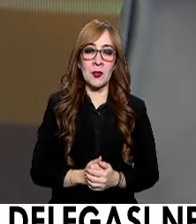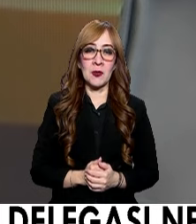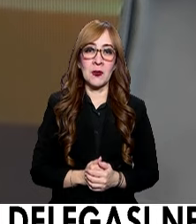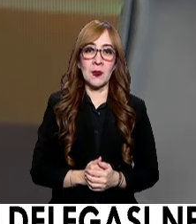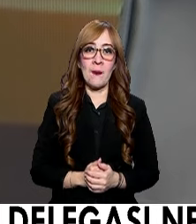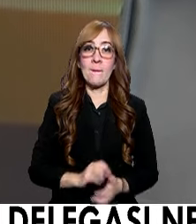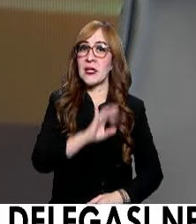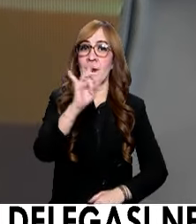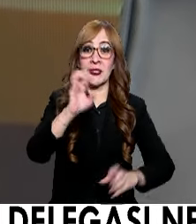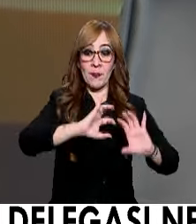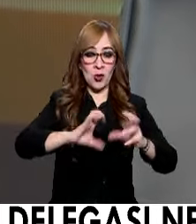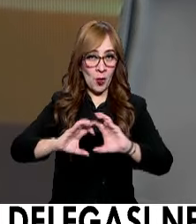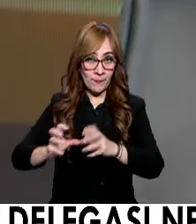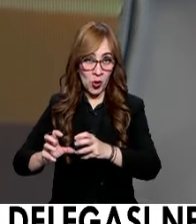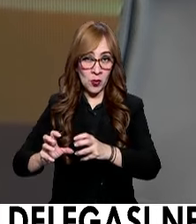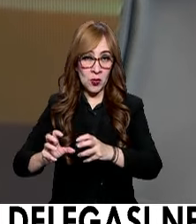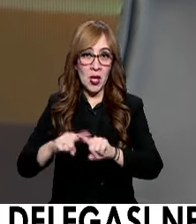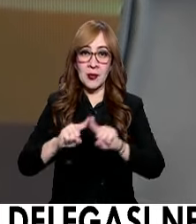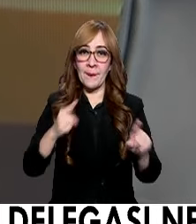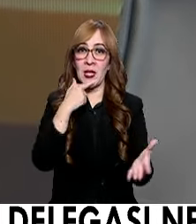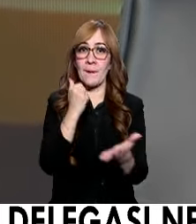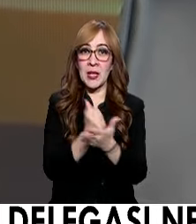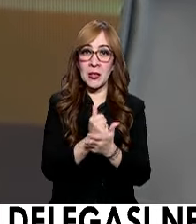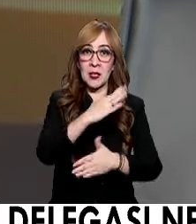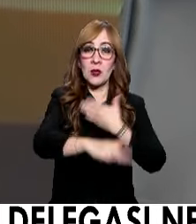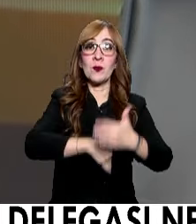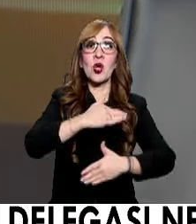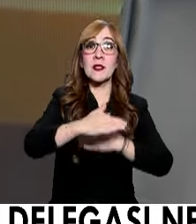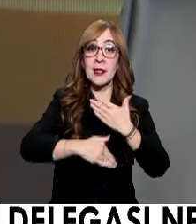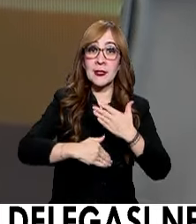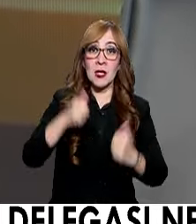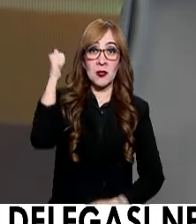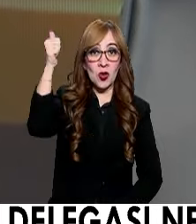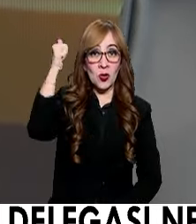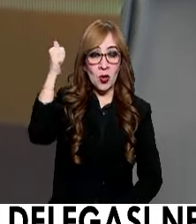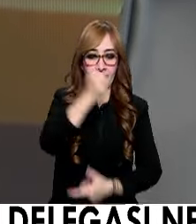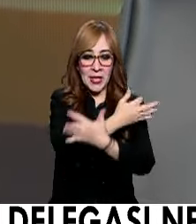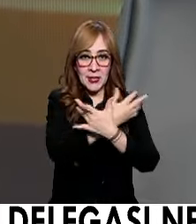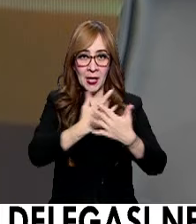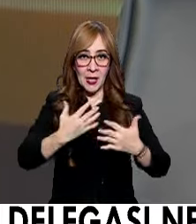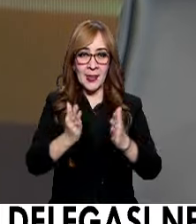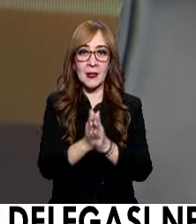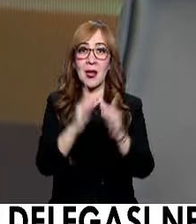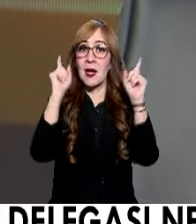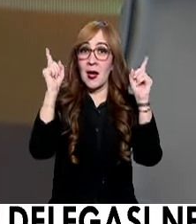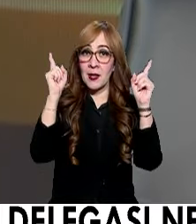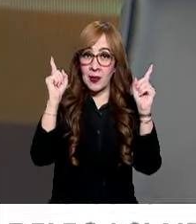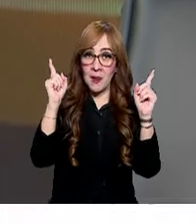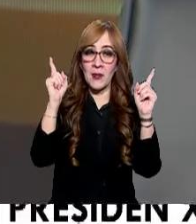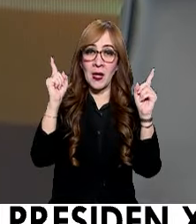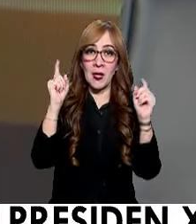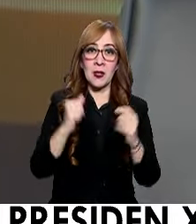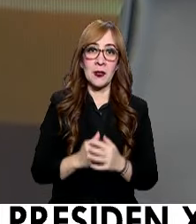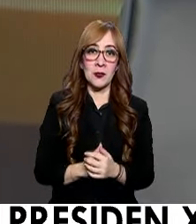saja yang penting dalam proses tokoh masyarakat tokoh agama dari ee pihak-pihak